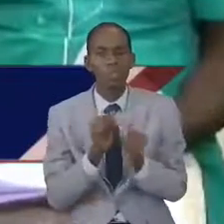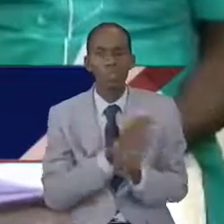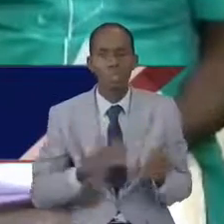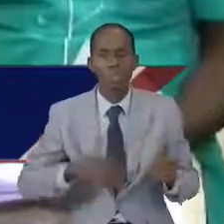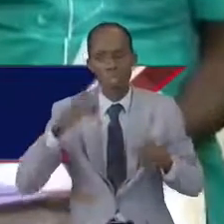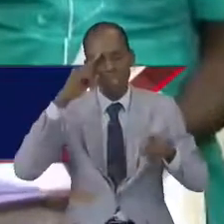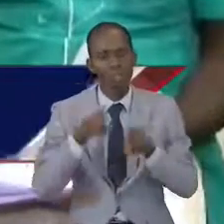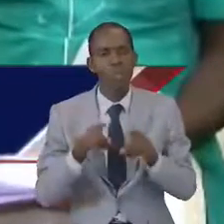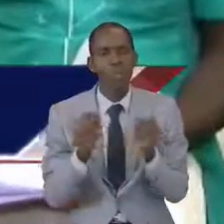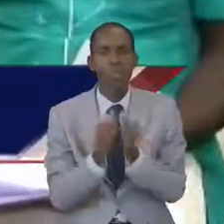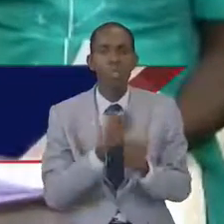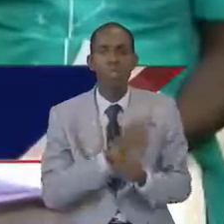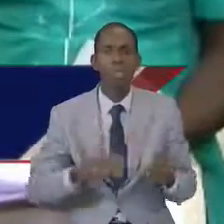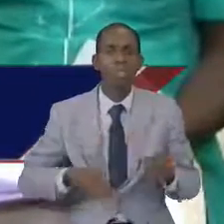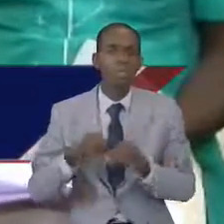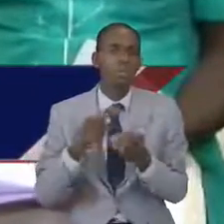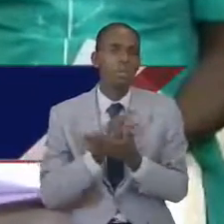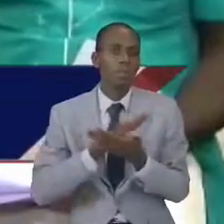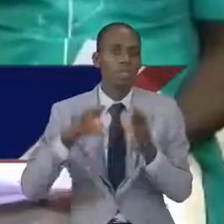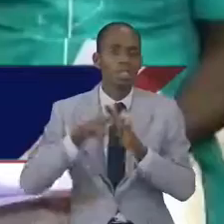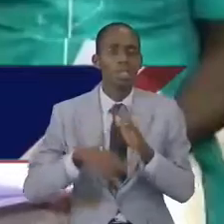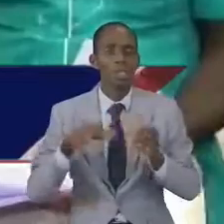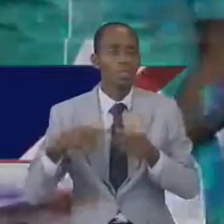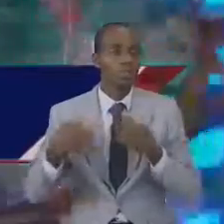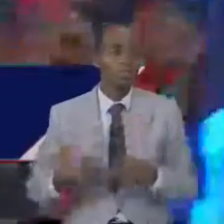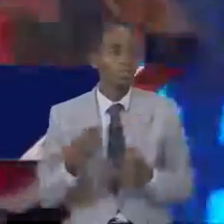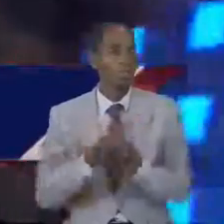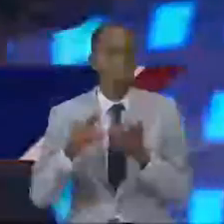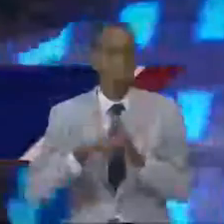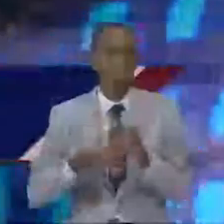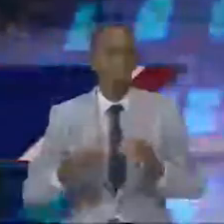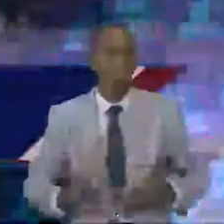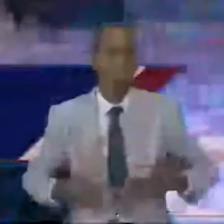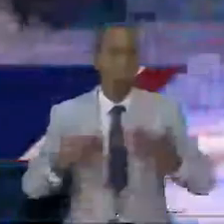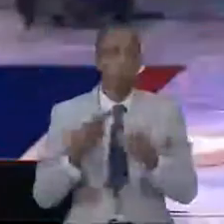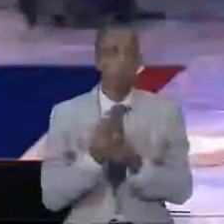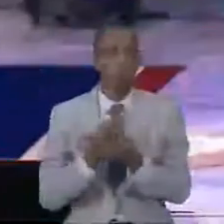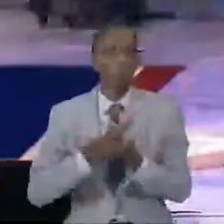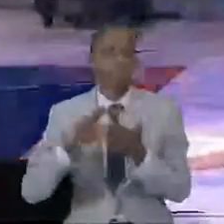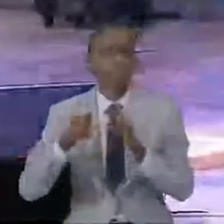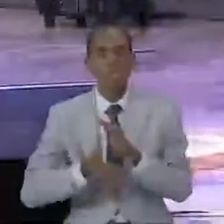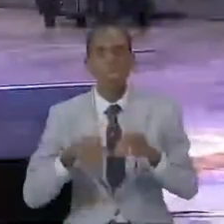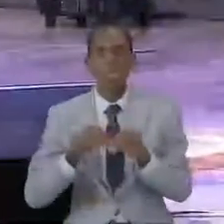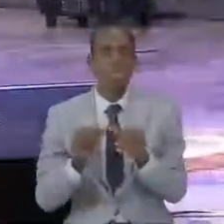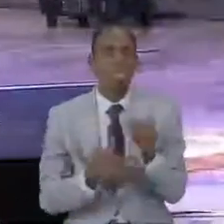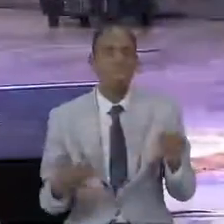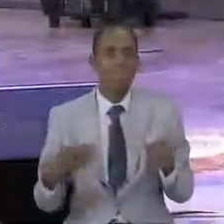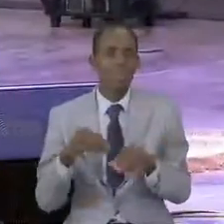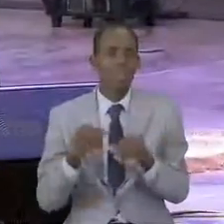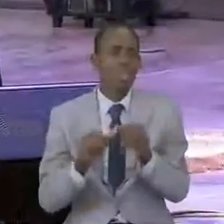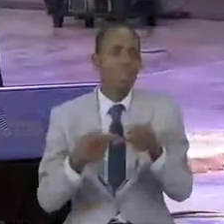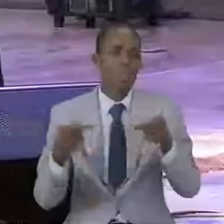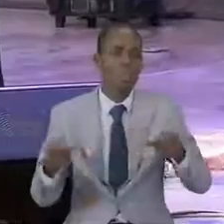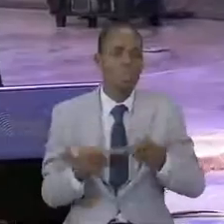justice dans la sanctification dans la sainteté de coeur et dans la société de vie dans la sainteté en toute chose et en tout lieu